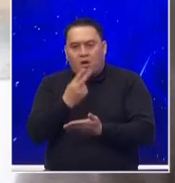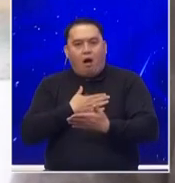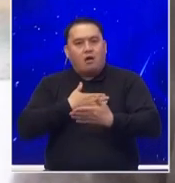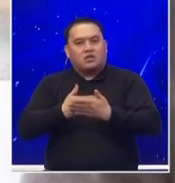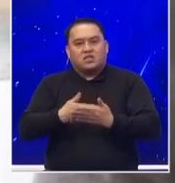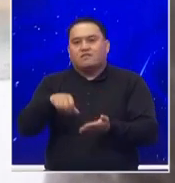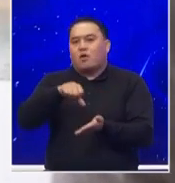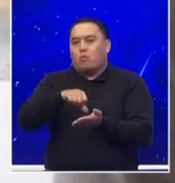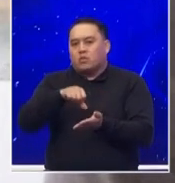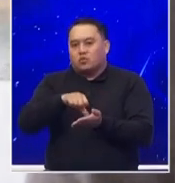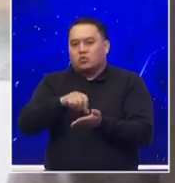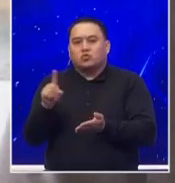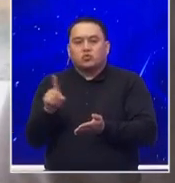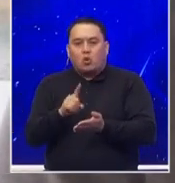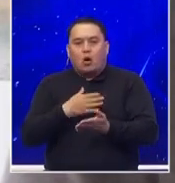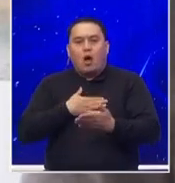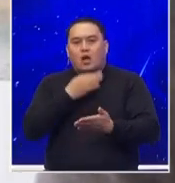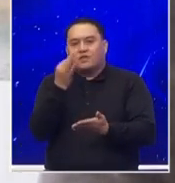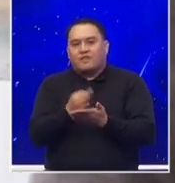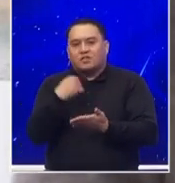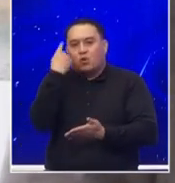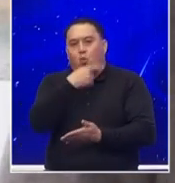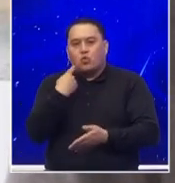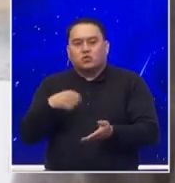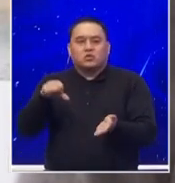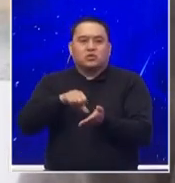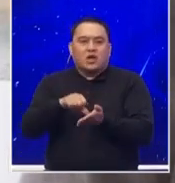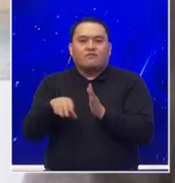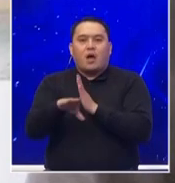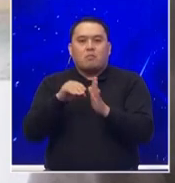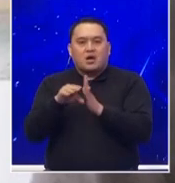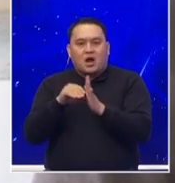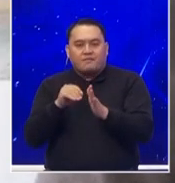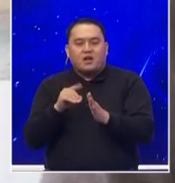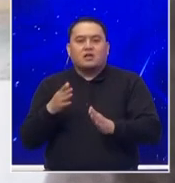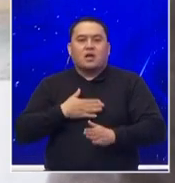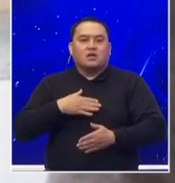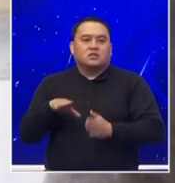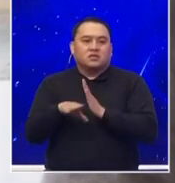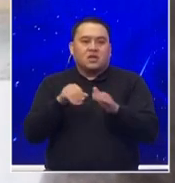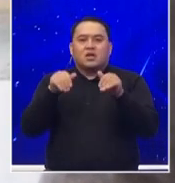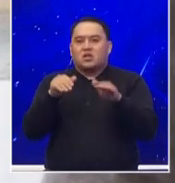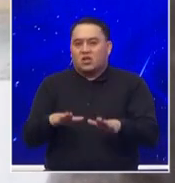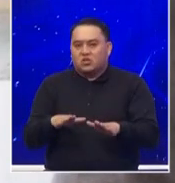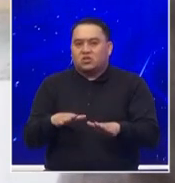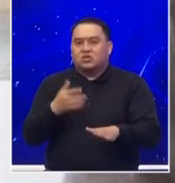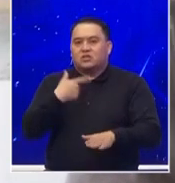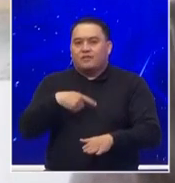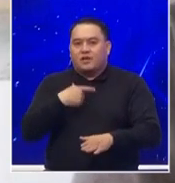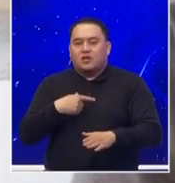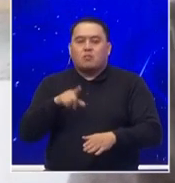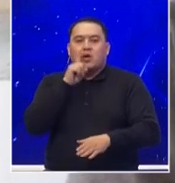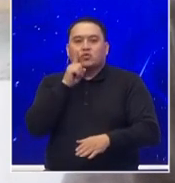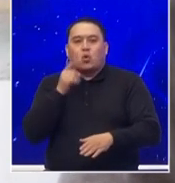активную гражданскую позицию и принять ответственное участие в предстоящих выборах. Конечно, я сделал свое решение и своих друзей,